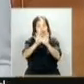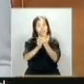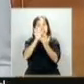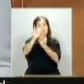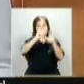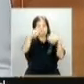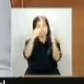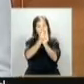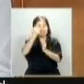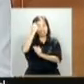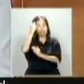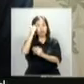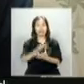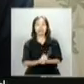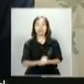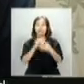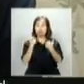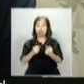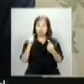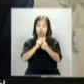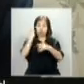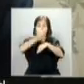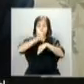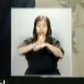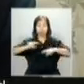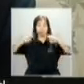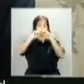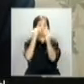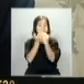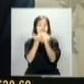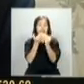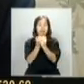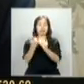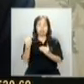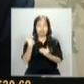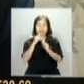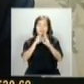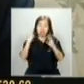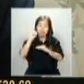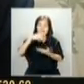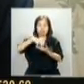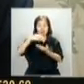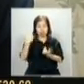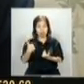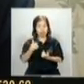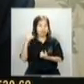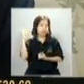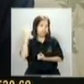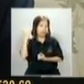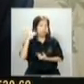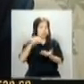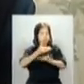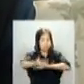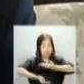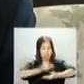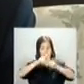งิน 100,000 ล้านบาทในกรจาติกาวณิชรัฐมนตรีว่าการกระทรวงการคลังเปิดเผยถึงความคืบหน้าในการจำหน่ายพันธบัตรออม